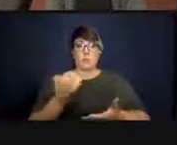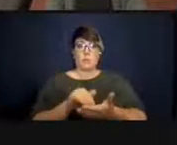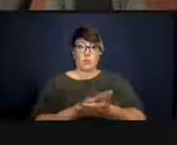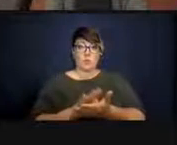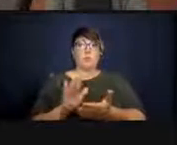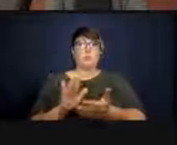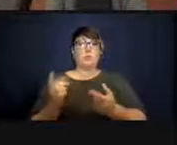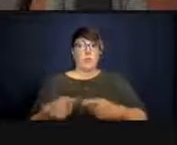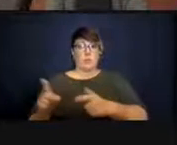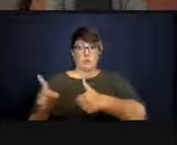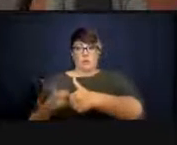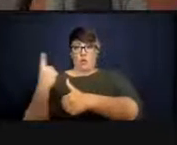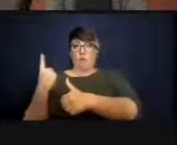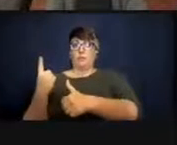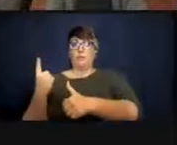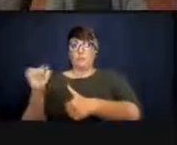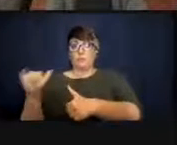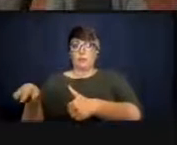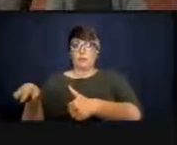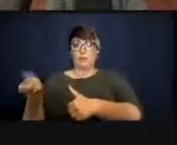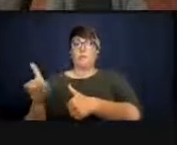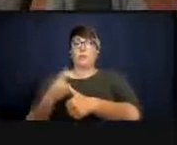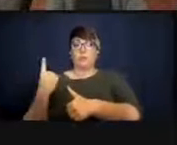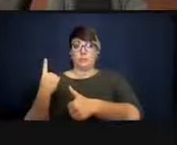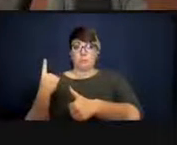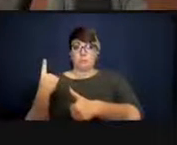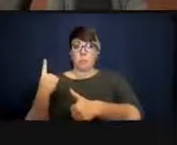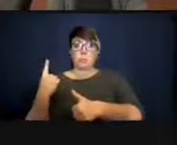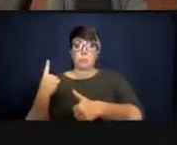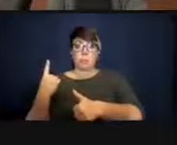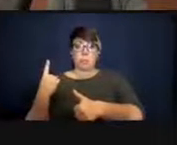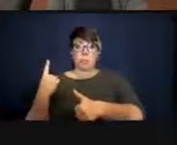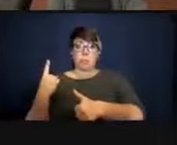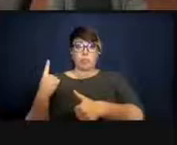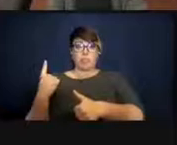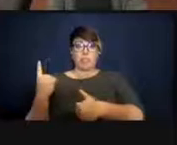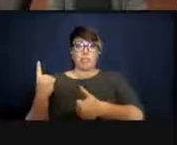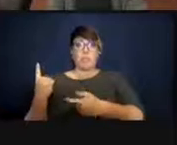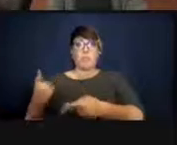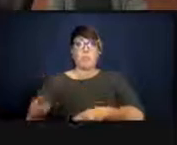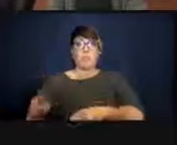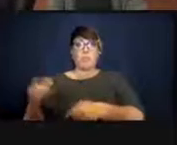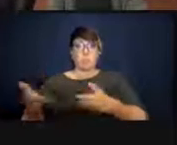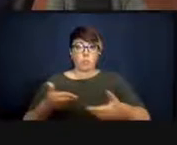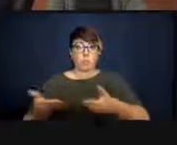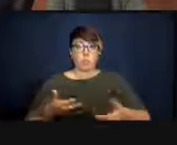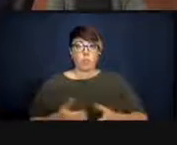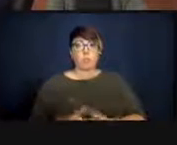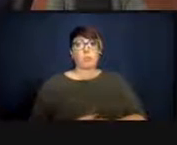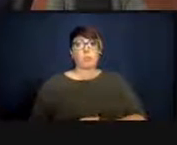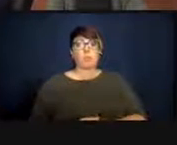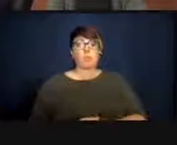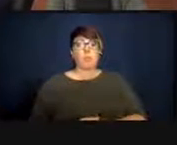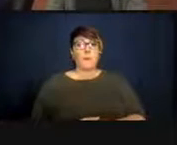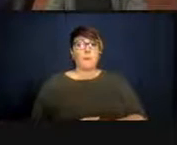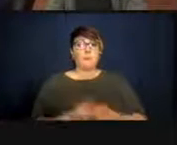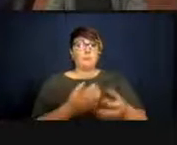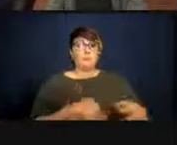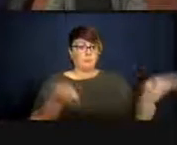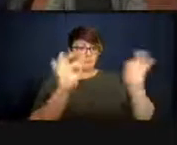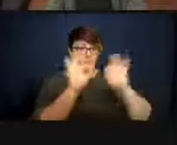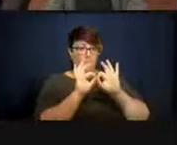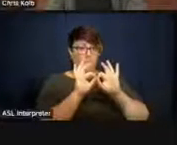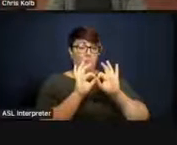لتعامل معهم وتوظيفهم فهذه ستكون المسألة الرئيسية